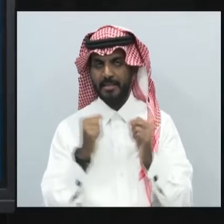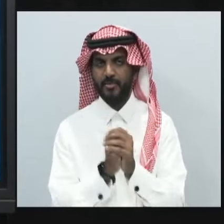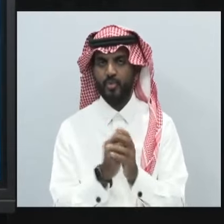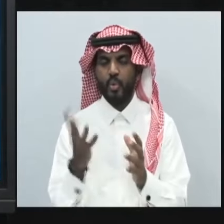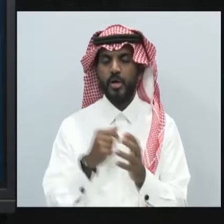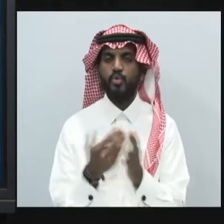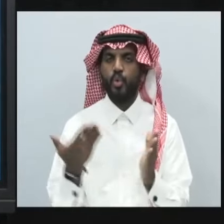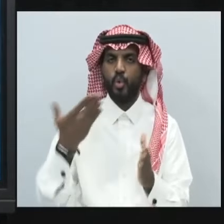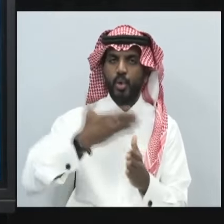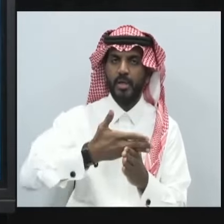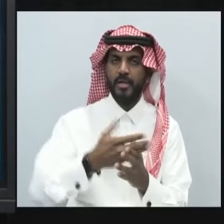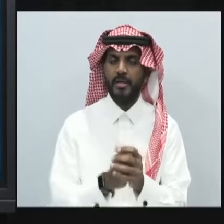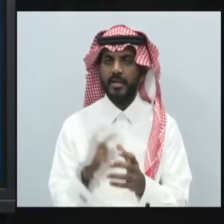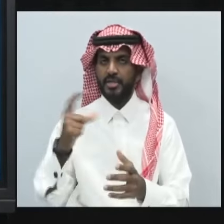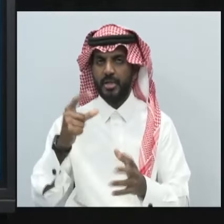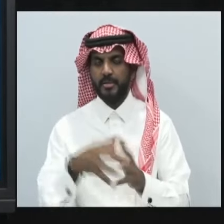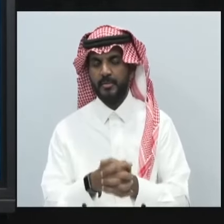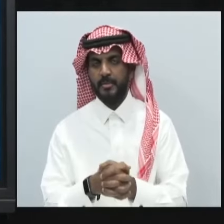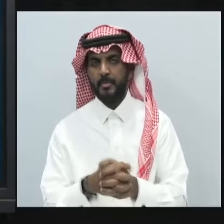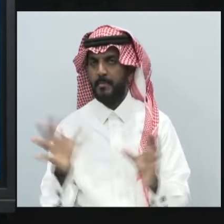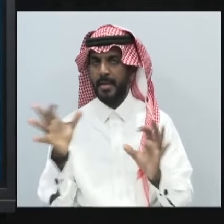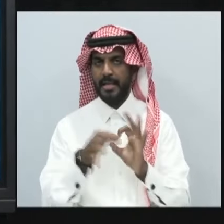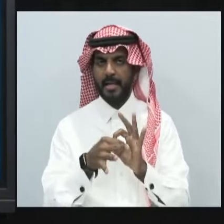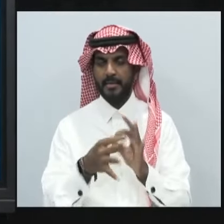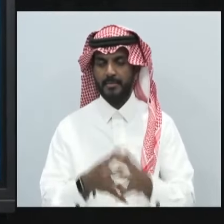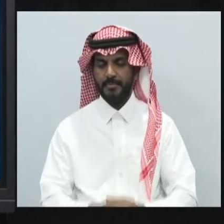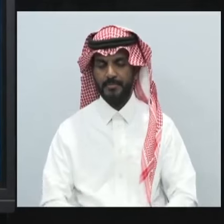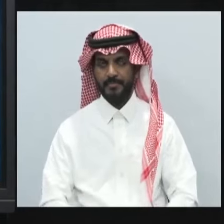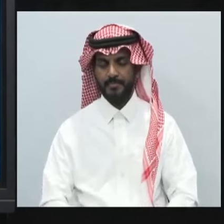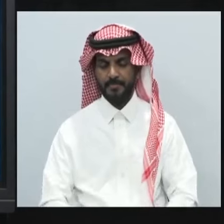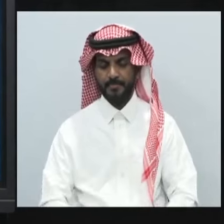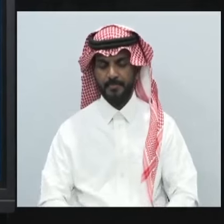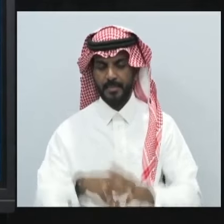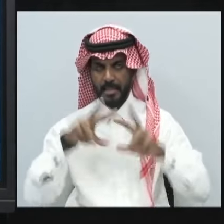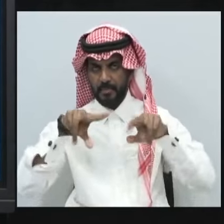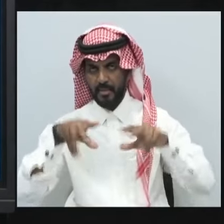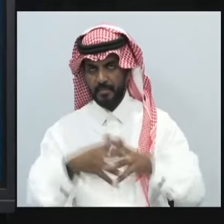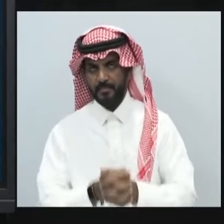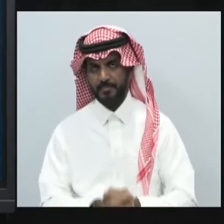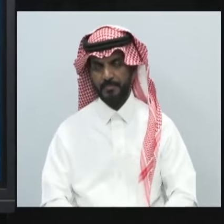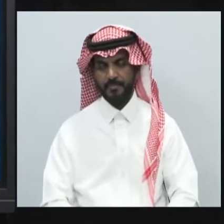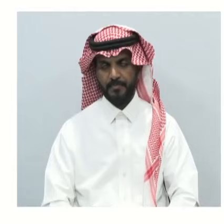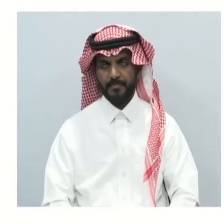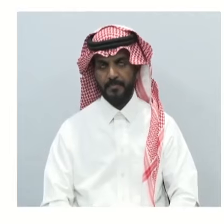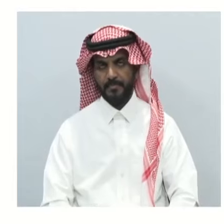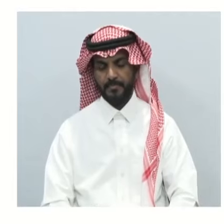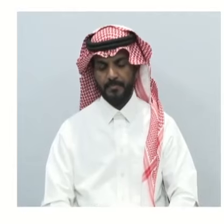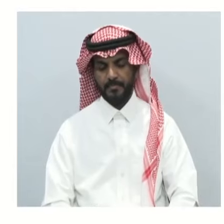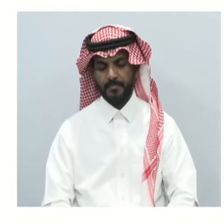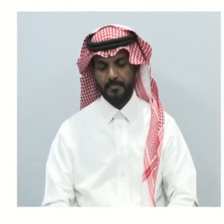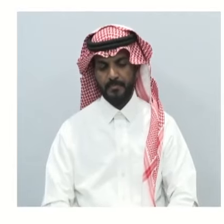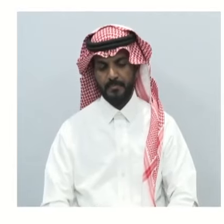دخول الشهر فبالتالي ما علاقه ذلك بامكانك طالب ان تبحث عن ذلك وتوجد السبب فيها